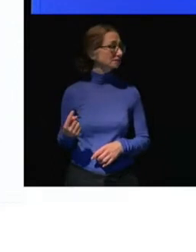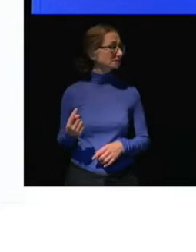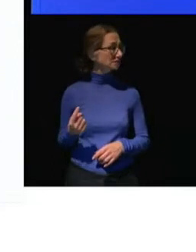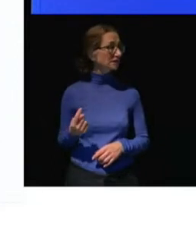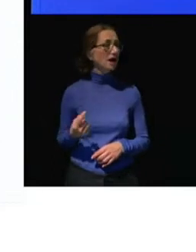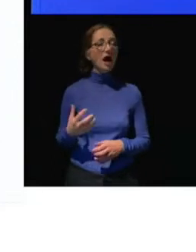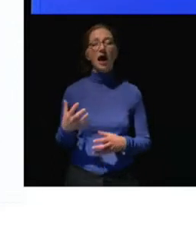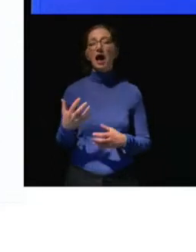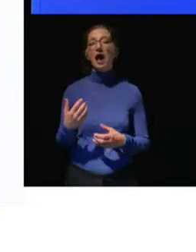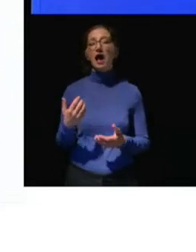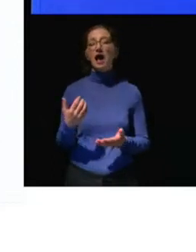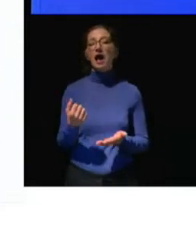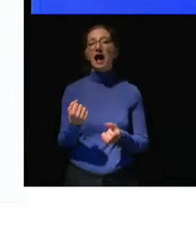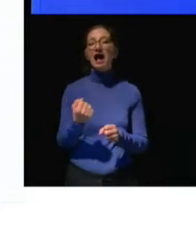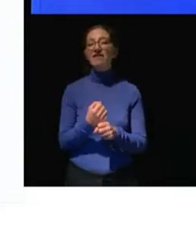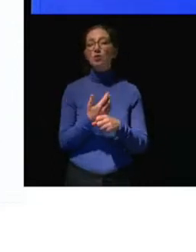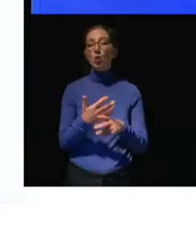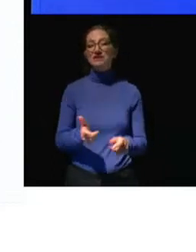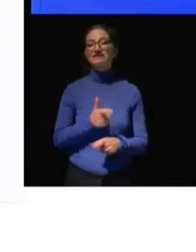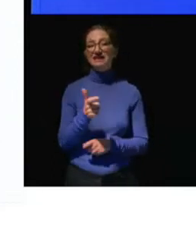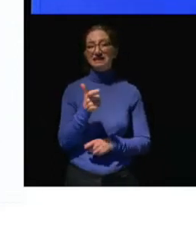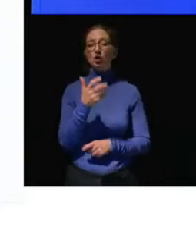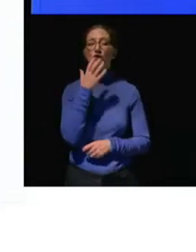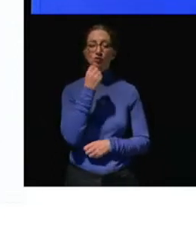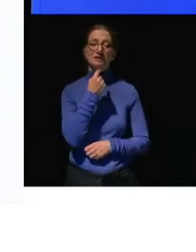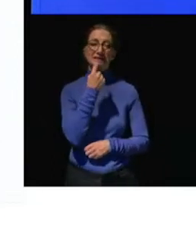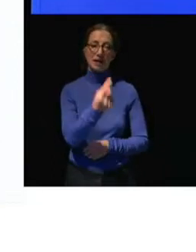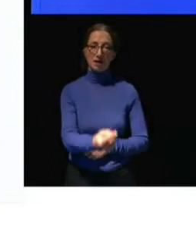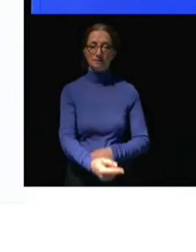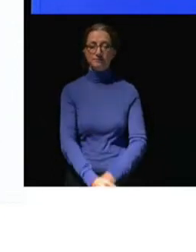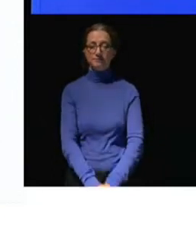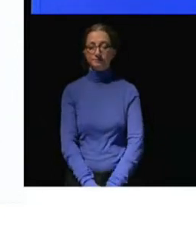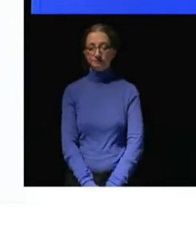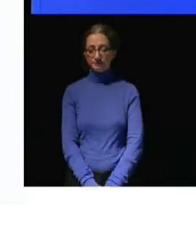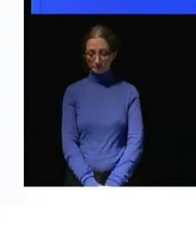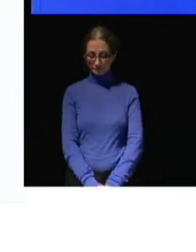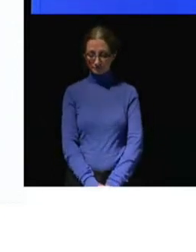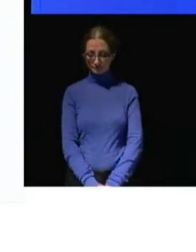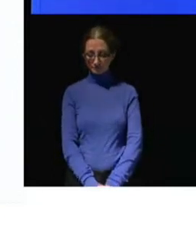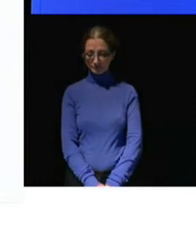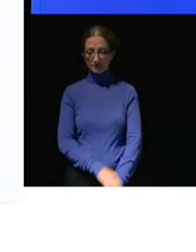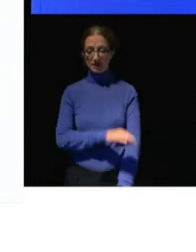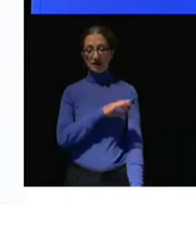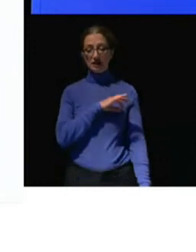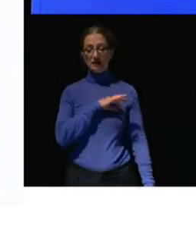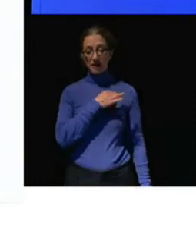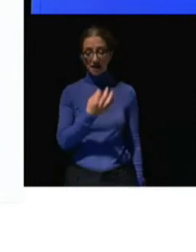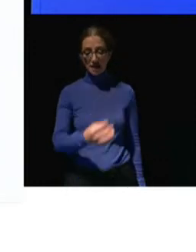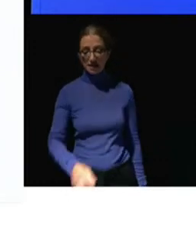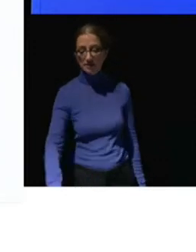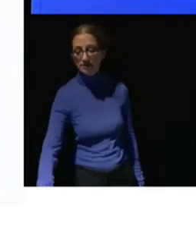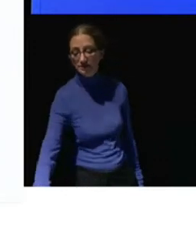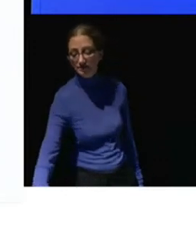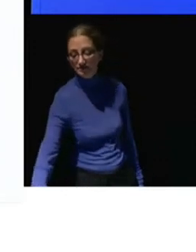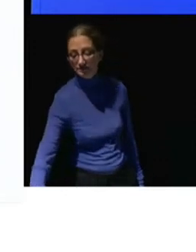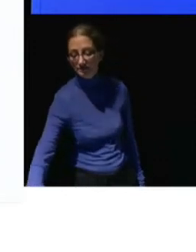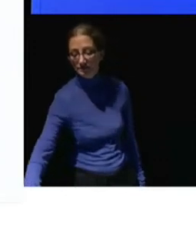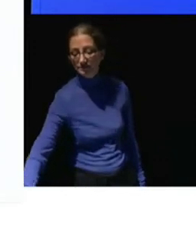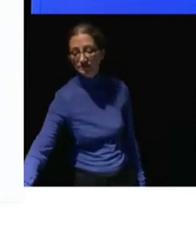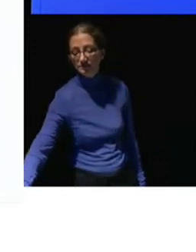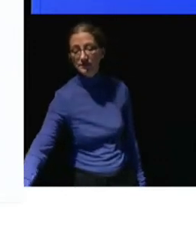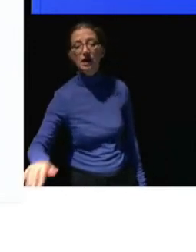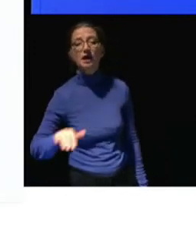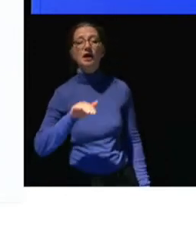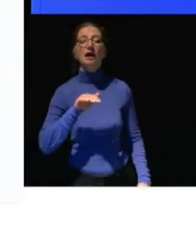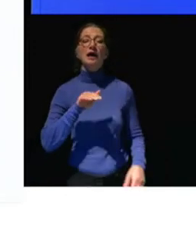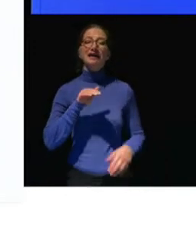der Erwerbslosigkeitsversicherungen sagen. In Frankreich gibt es ein Rentensystem für selbstständige Künstlerinnen